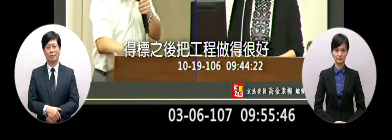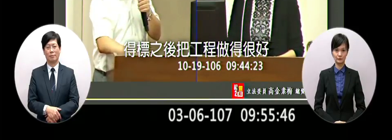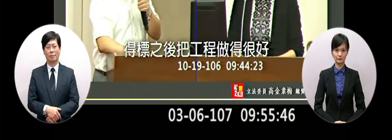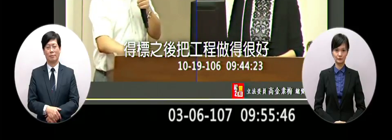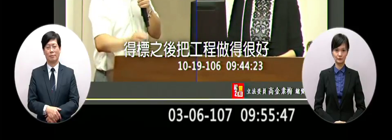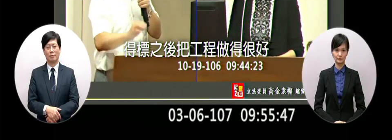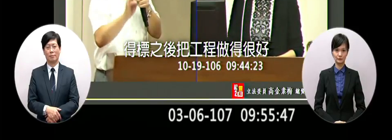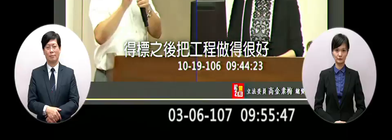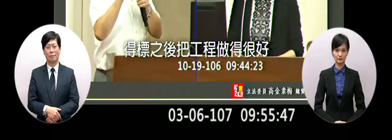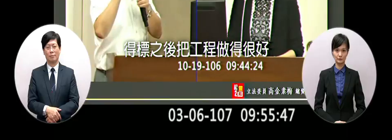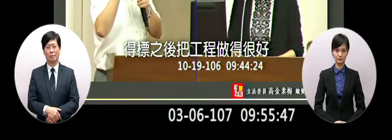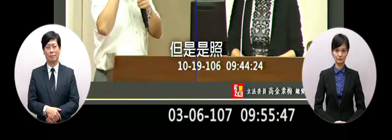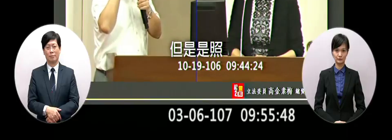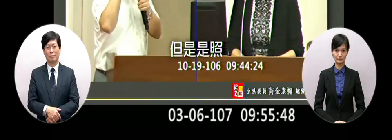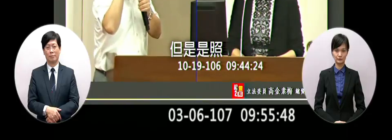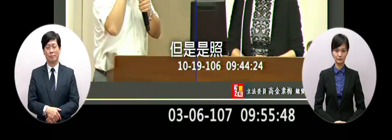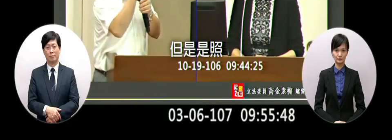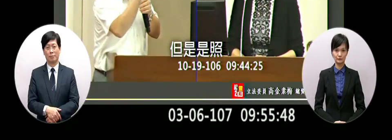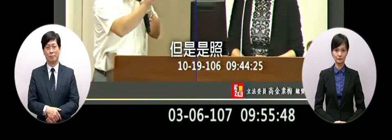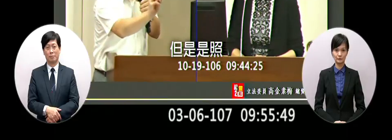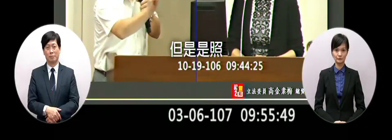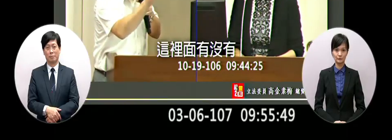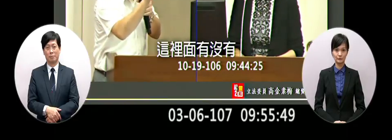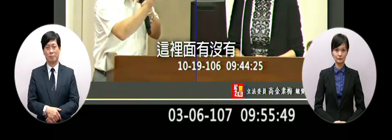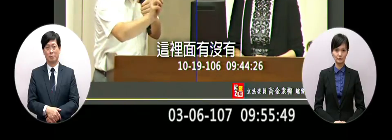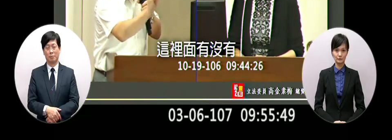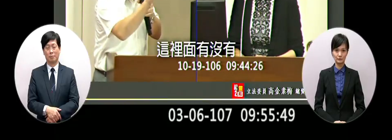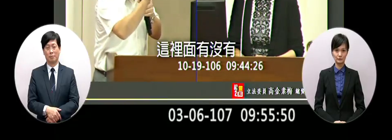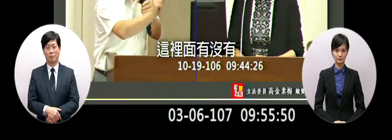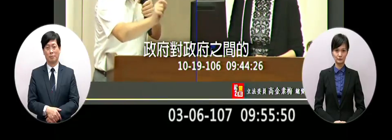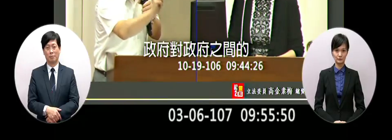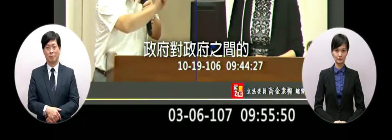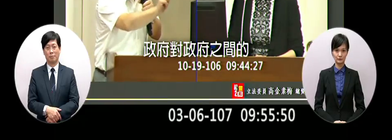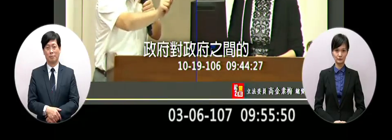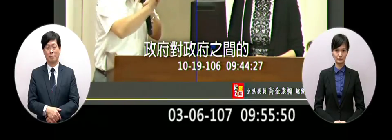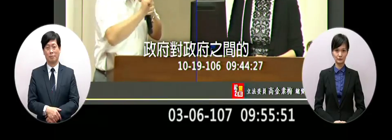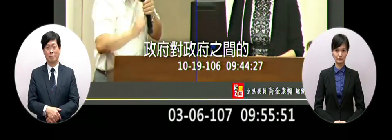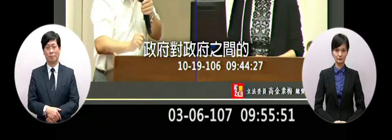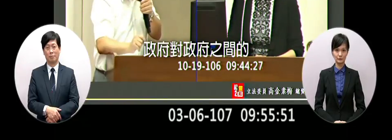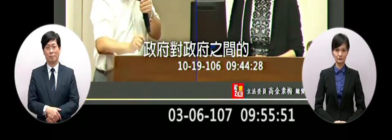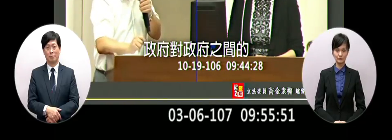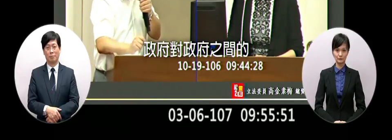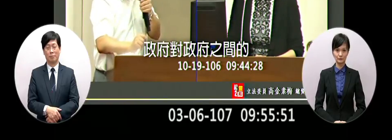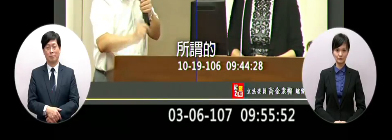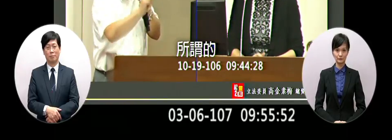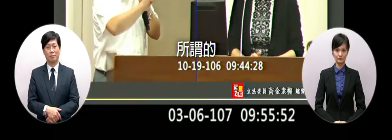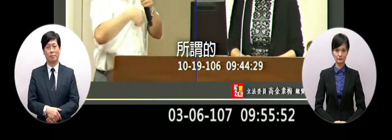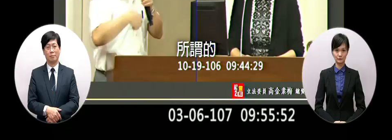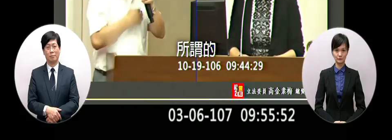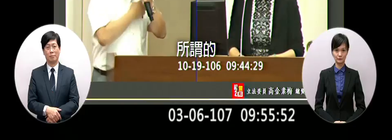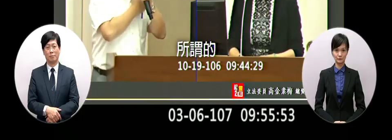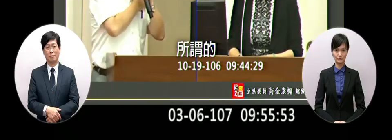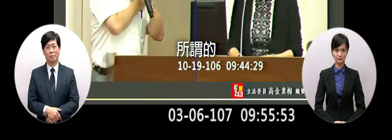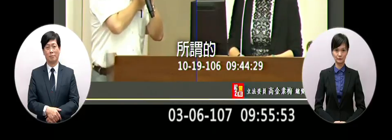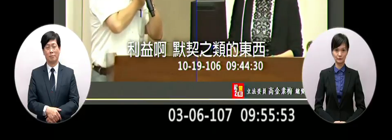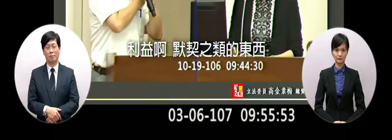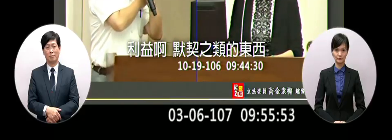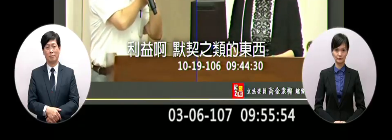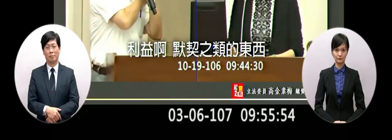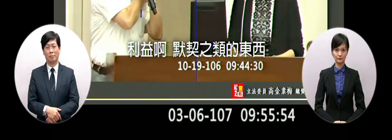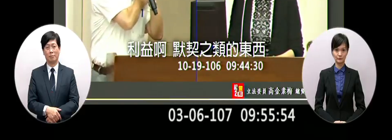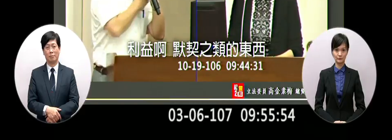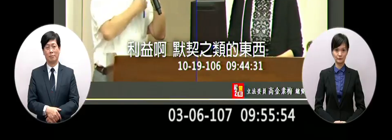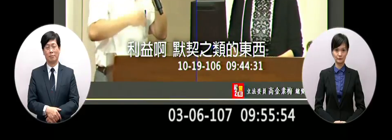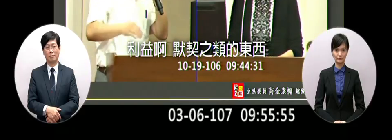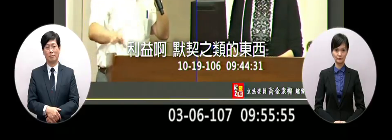工程做得很好，但是是照这个里面有没有政府对政府之间的所谓的利